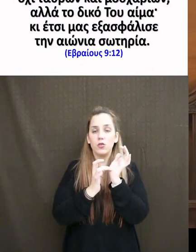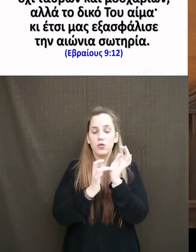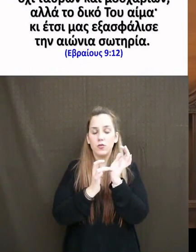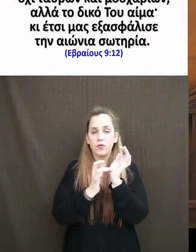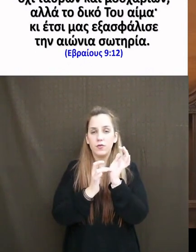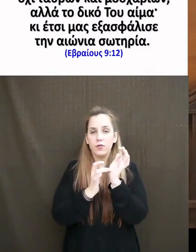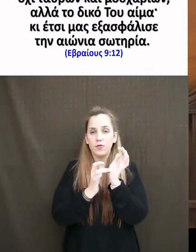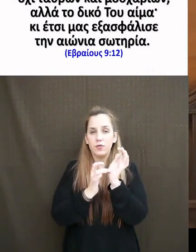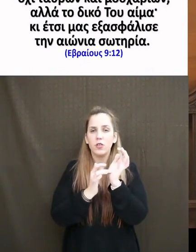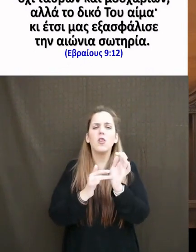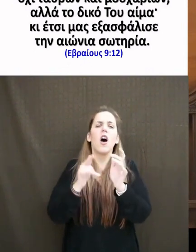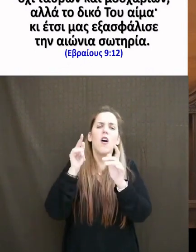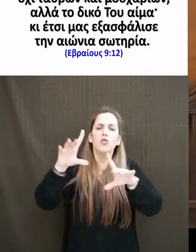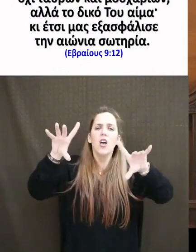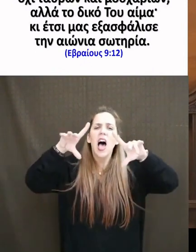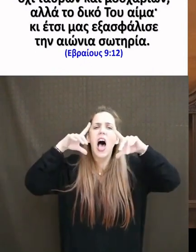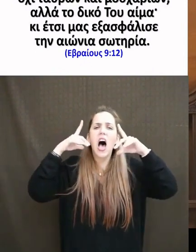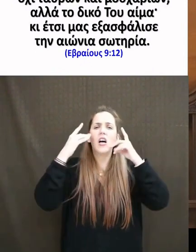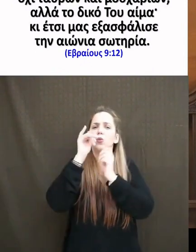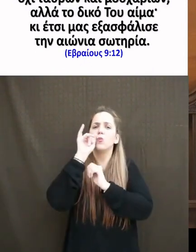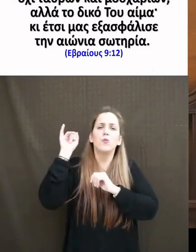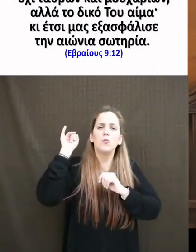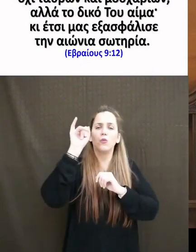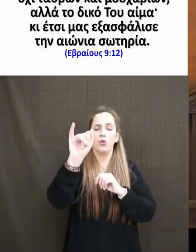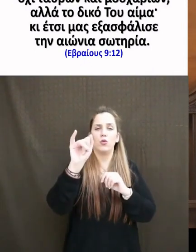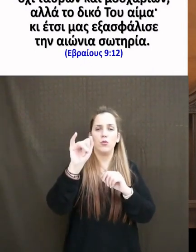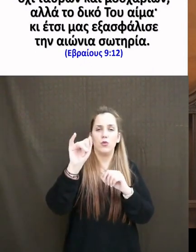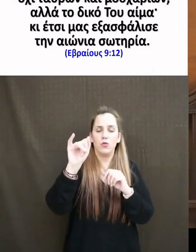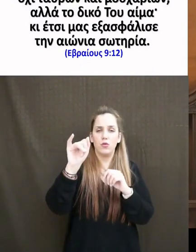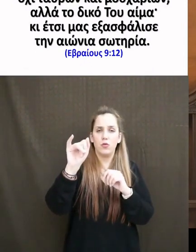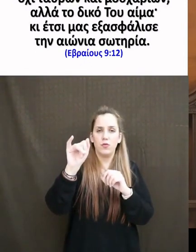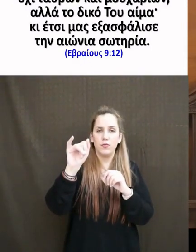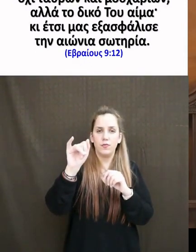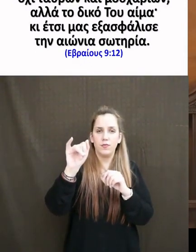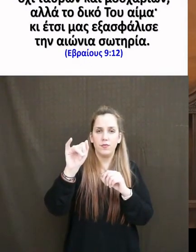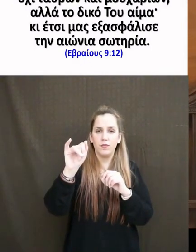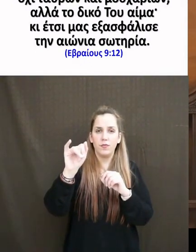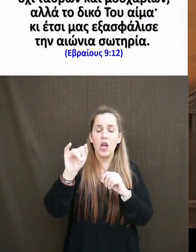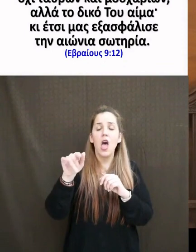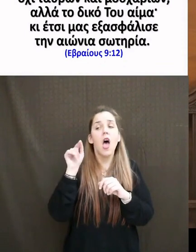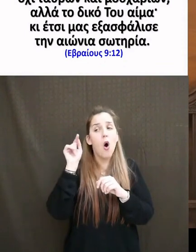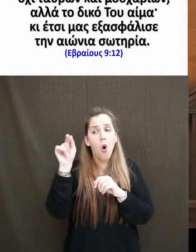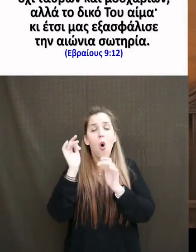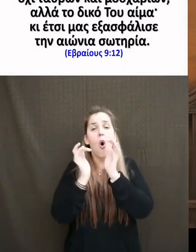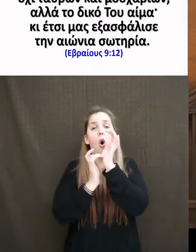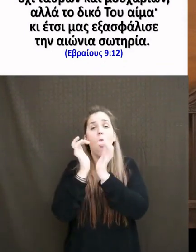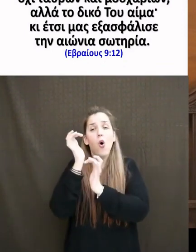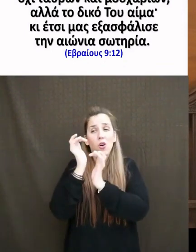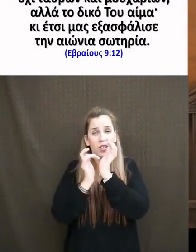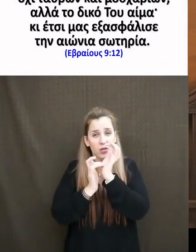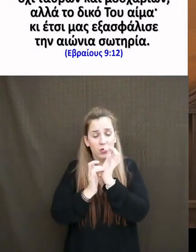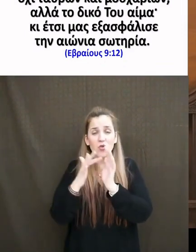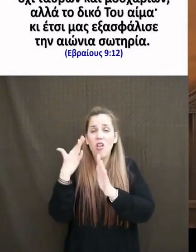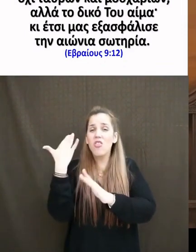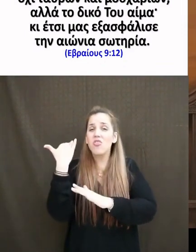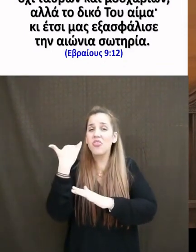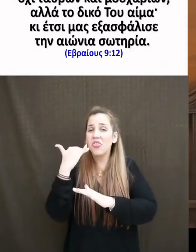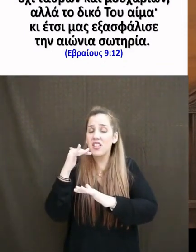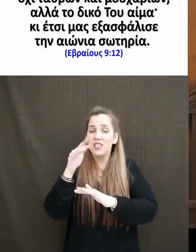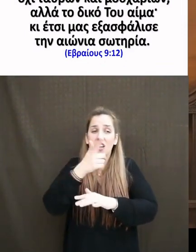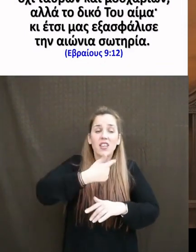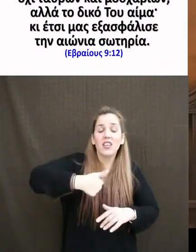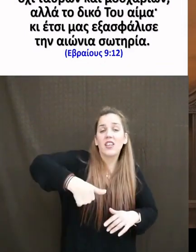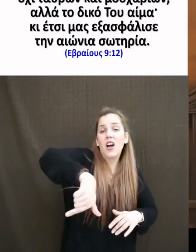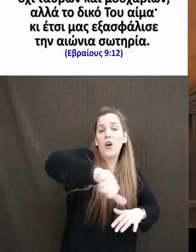Άγια των Αγίων, για να προσφέρει αίμα όχι ταύρων και μοσχαριών, αλλά το δικό του αίμα. και έτσι